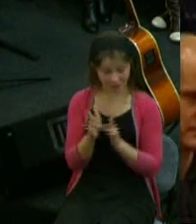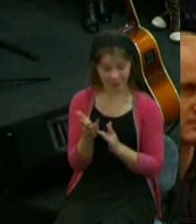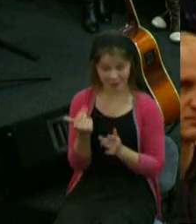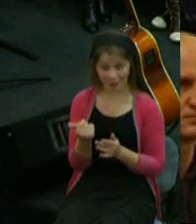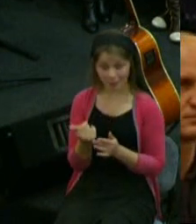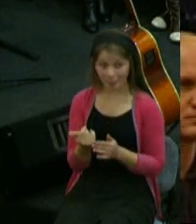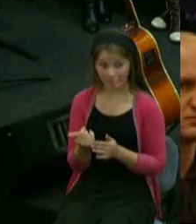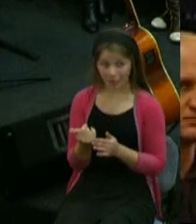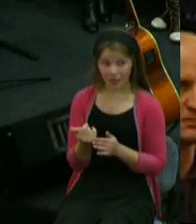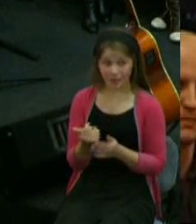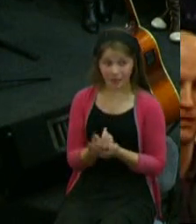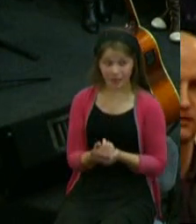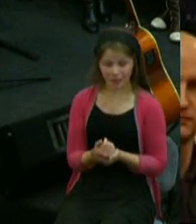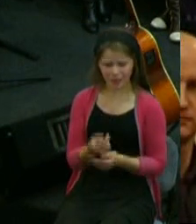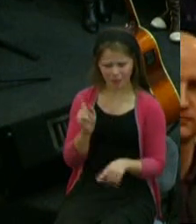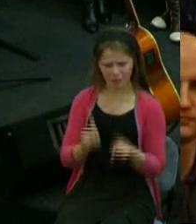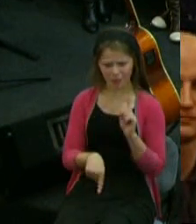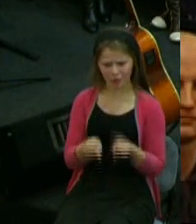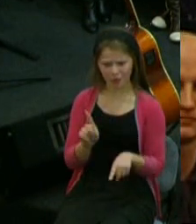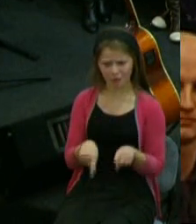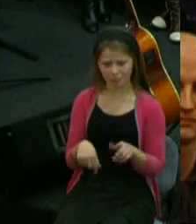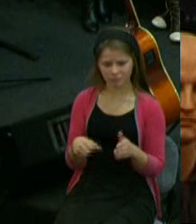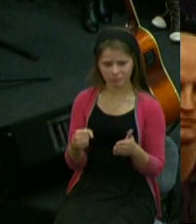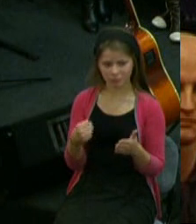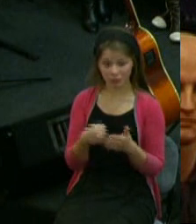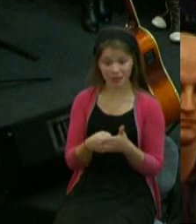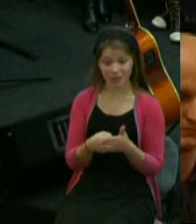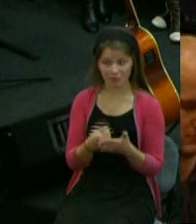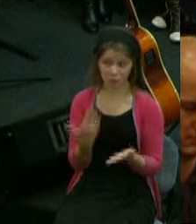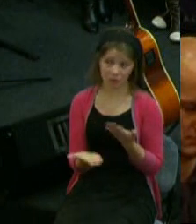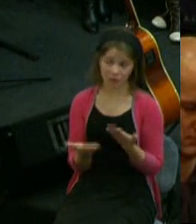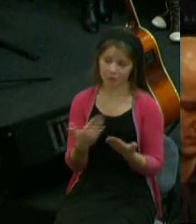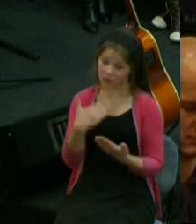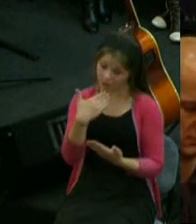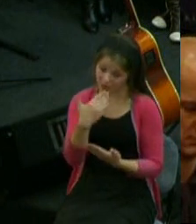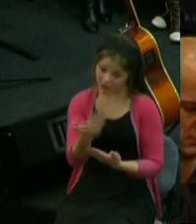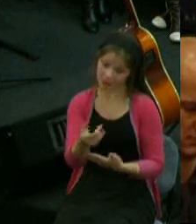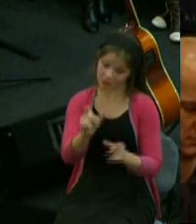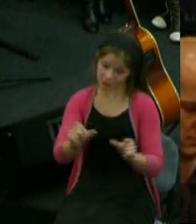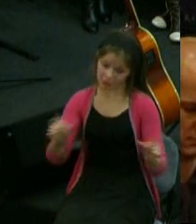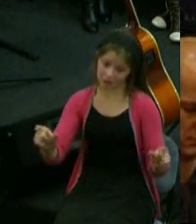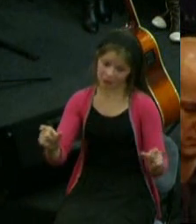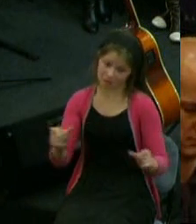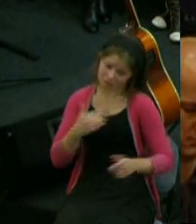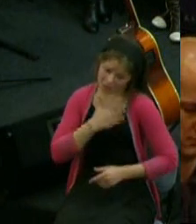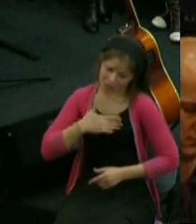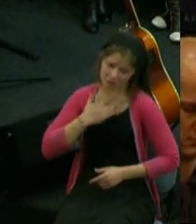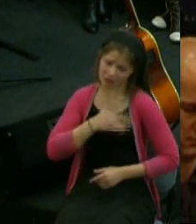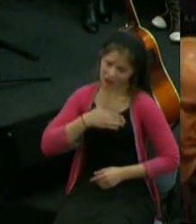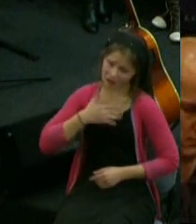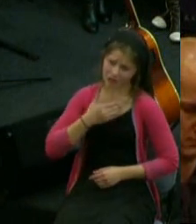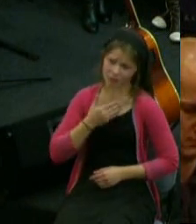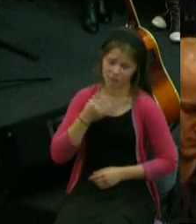Він прослізився. Ви знаєте, як порою до нас, можливо, звертаються люди своїми переживаннями,